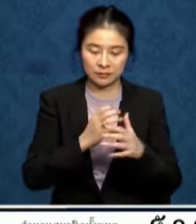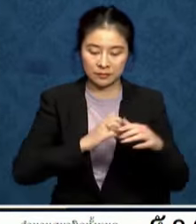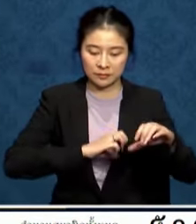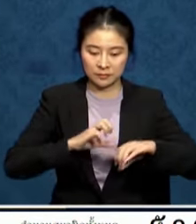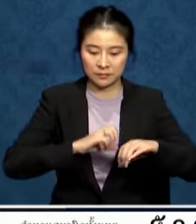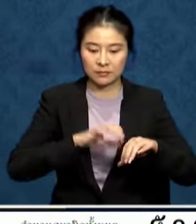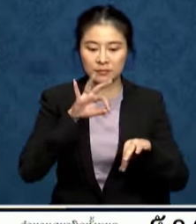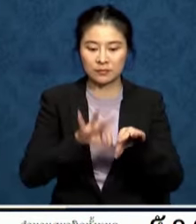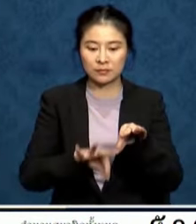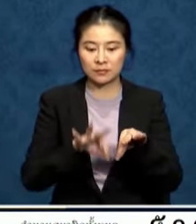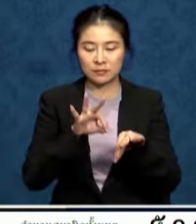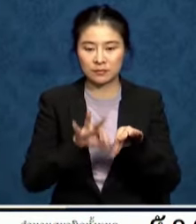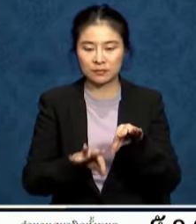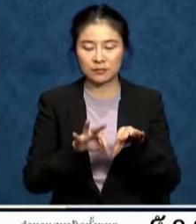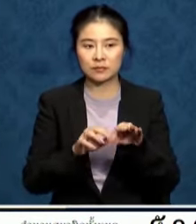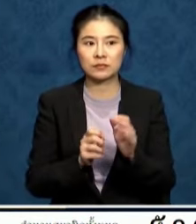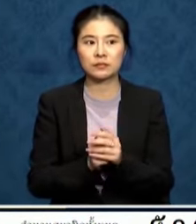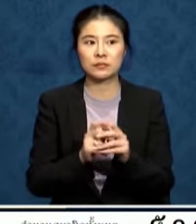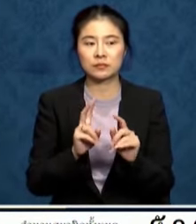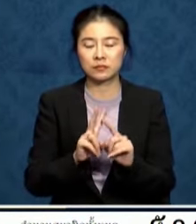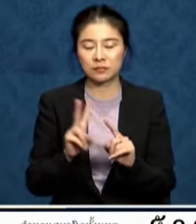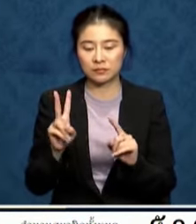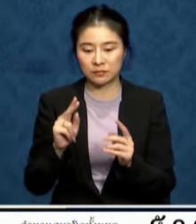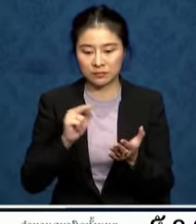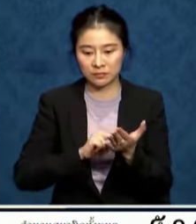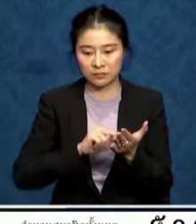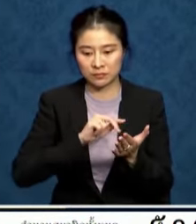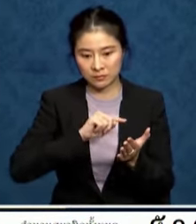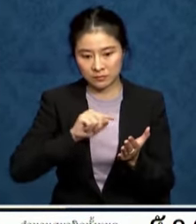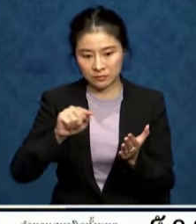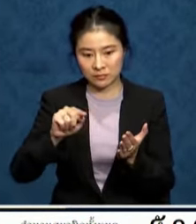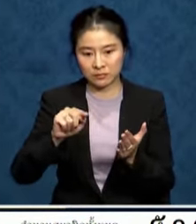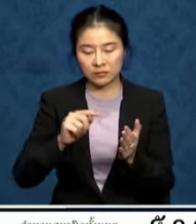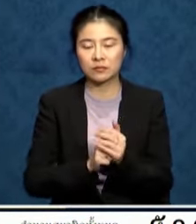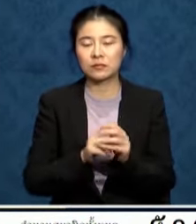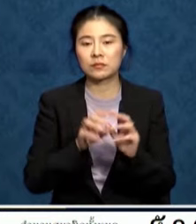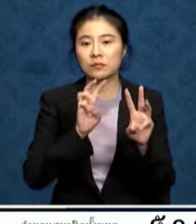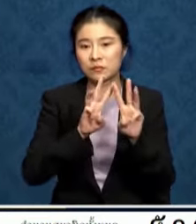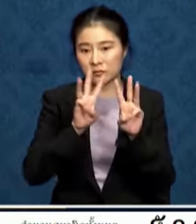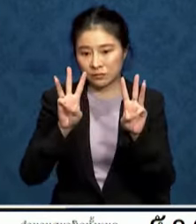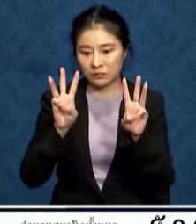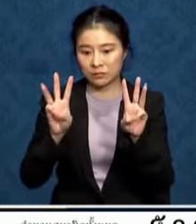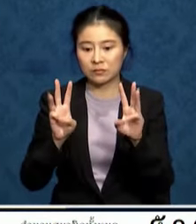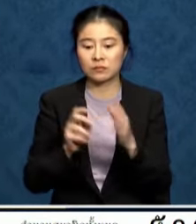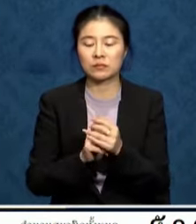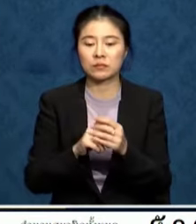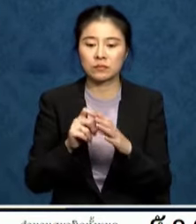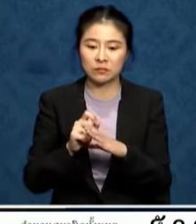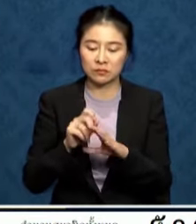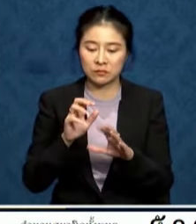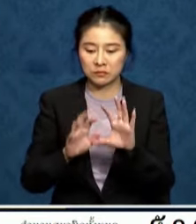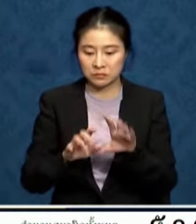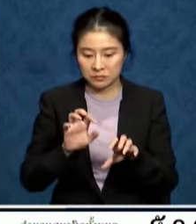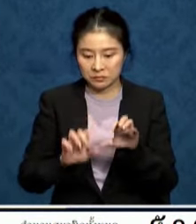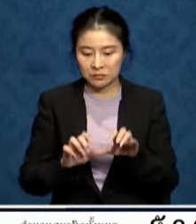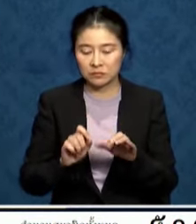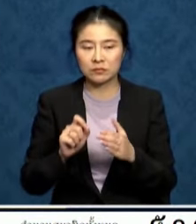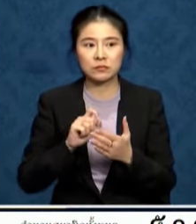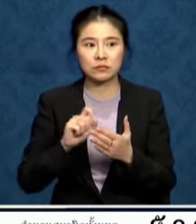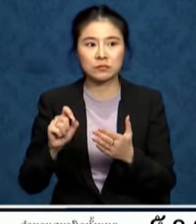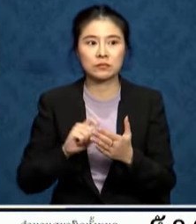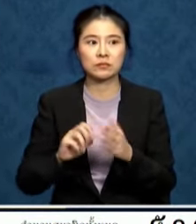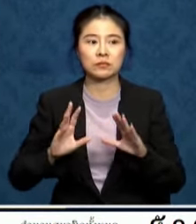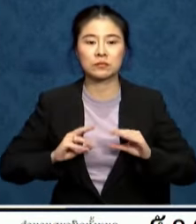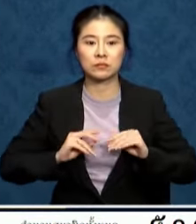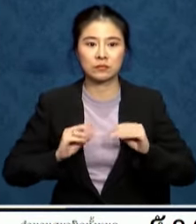การเลือกทางจดหมายหรือทางออนไลน์ซึ่งทั้งพรรคเพื่อไทยและก้าวไกลก็เสนอตรงกันมีที่พ